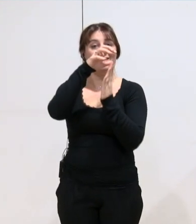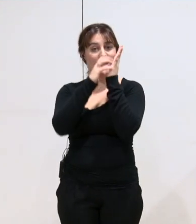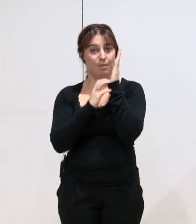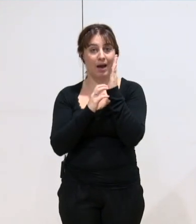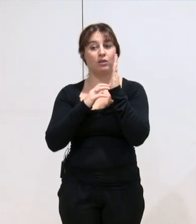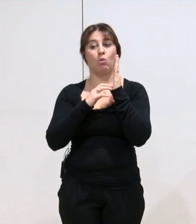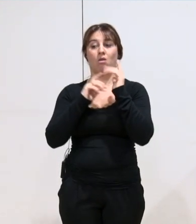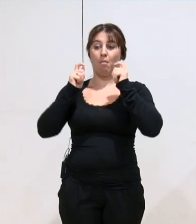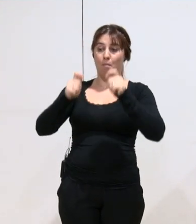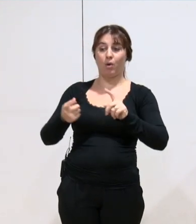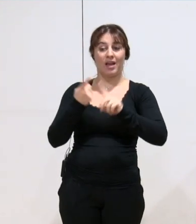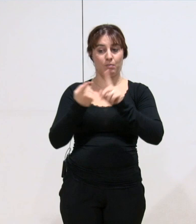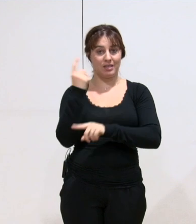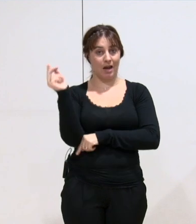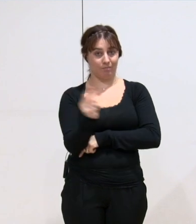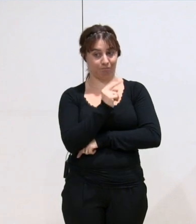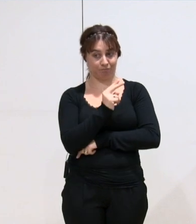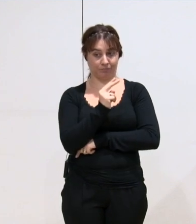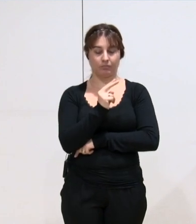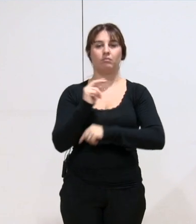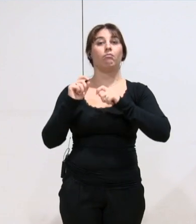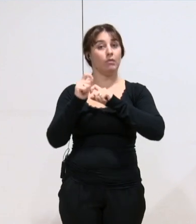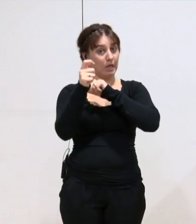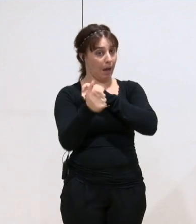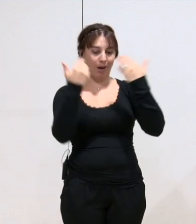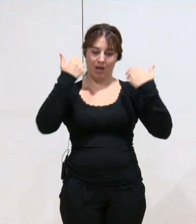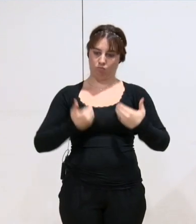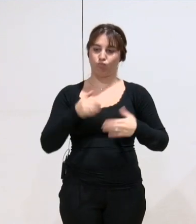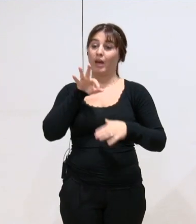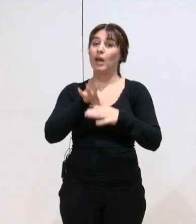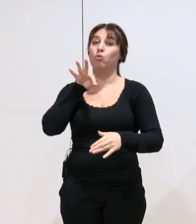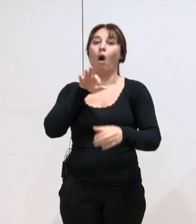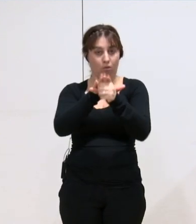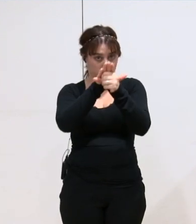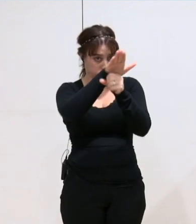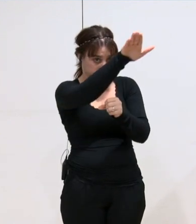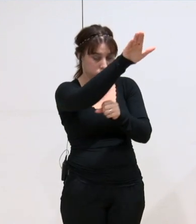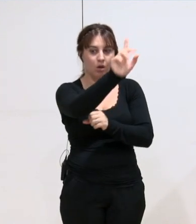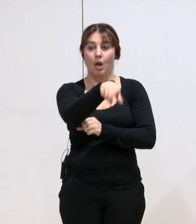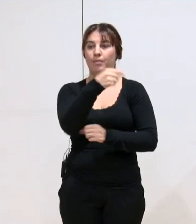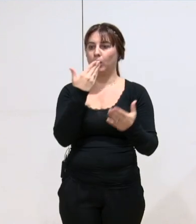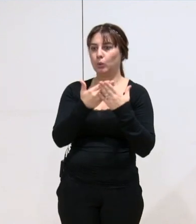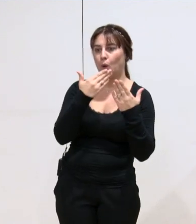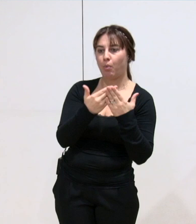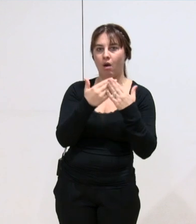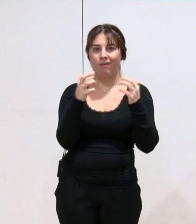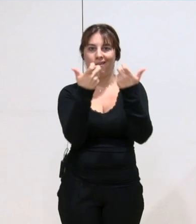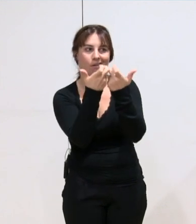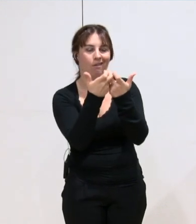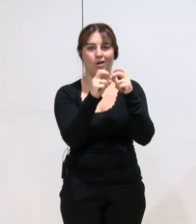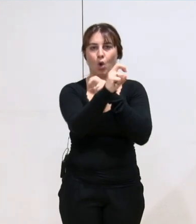mandat spécial. À la suite de cela, l'élu part en déplacement, ramène bien entendu ses justificatifs de